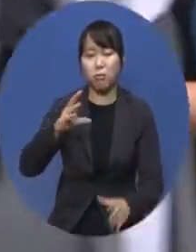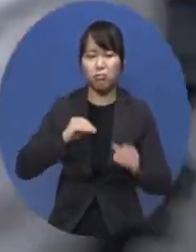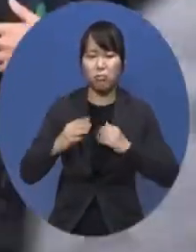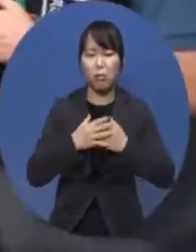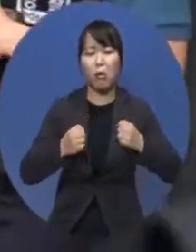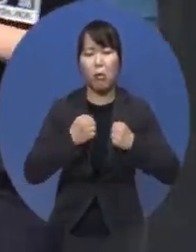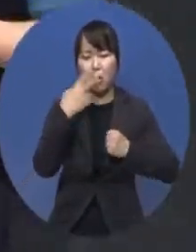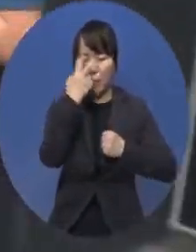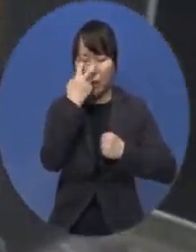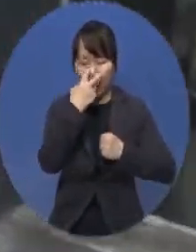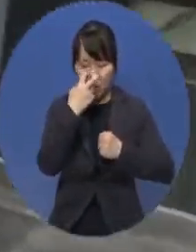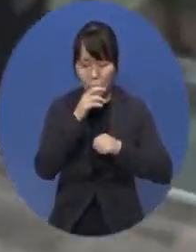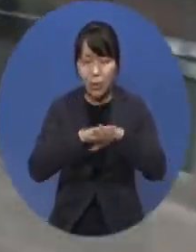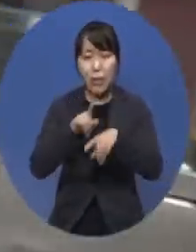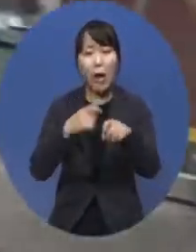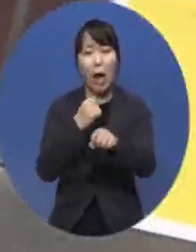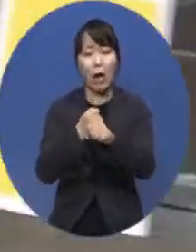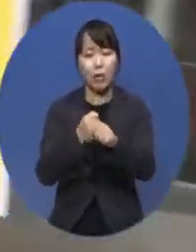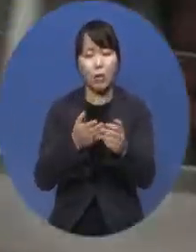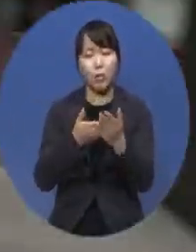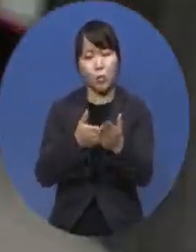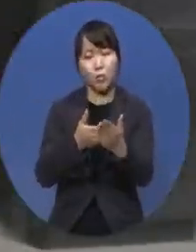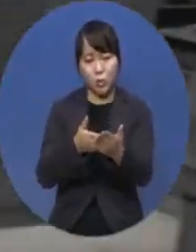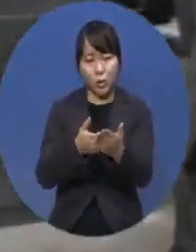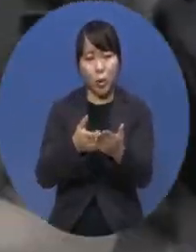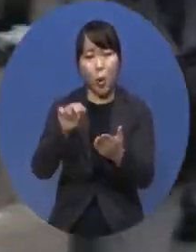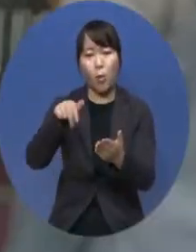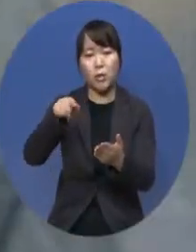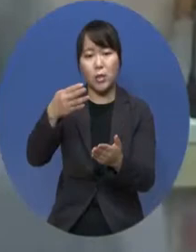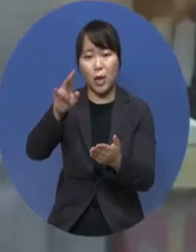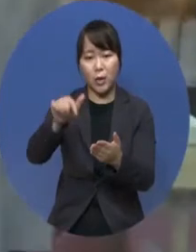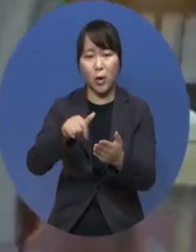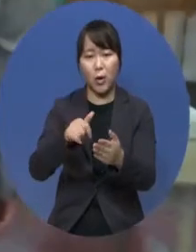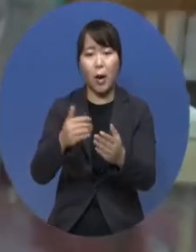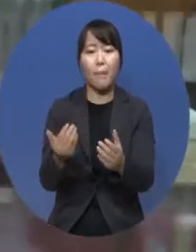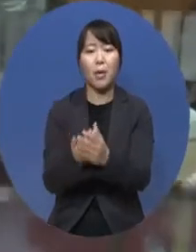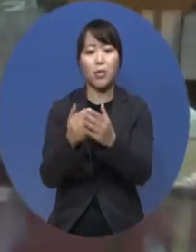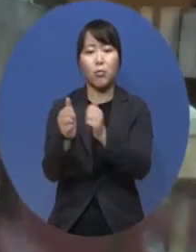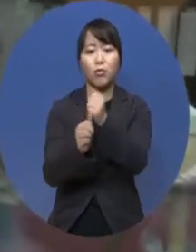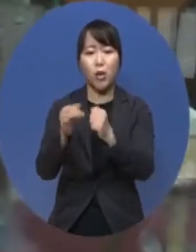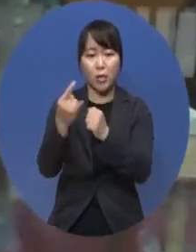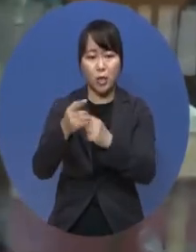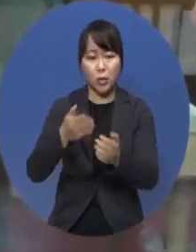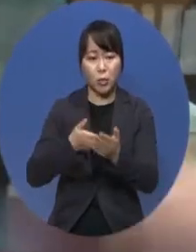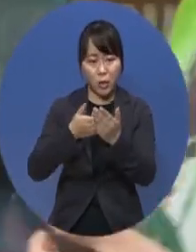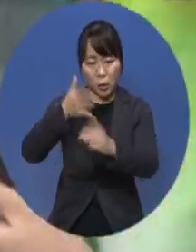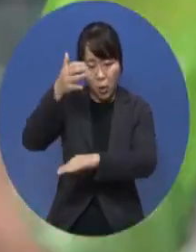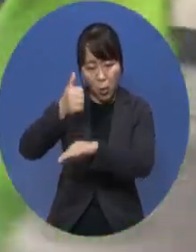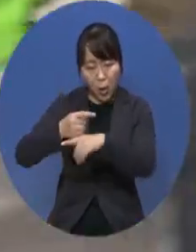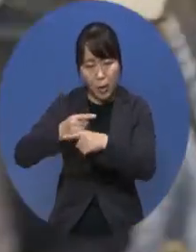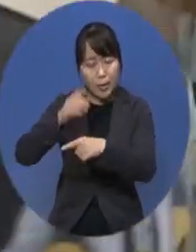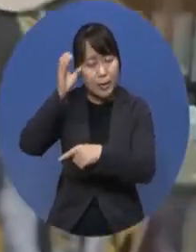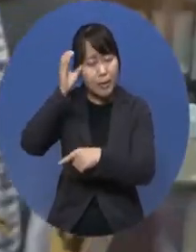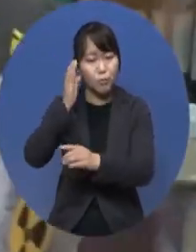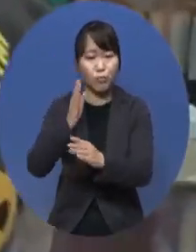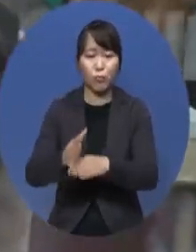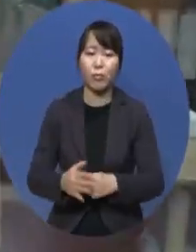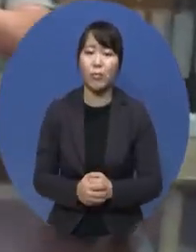건강 모니터링을 시행하라는 요구서를 원자력발전위원회에 접수해 그 결과가 주목되고 있습니다.